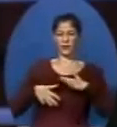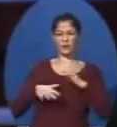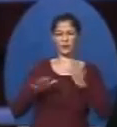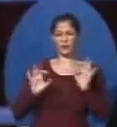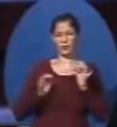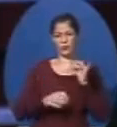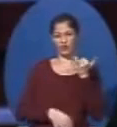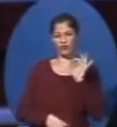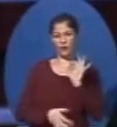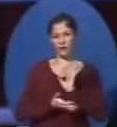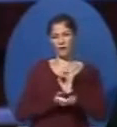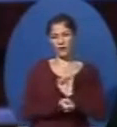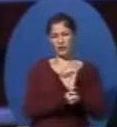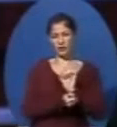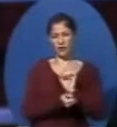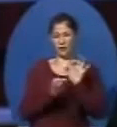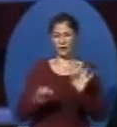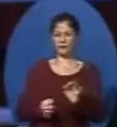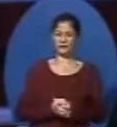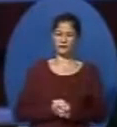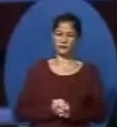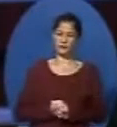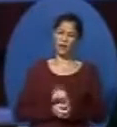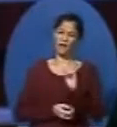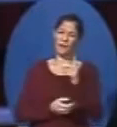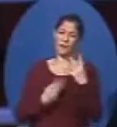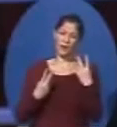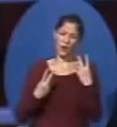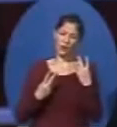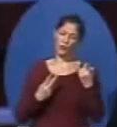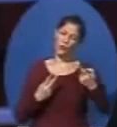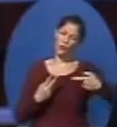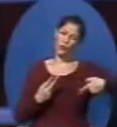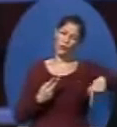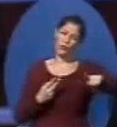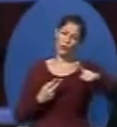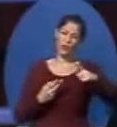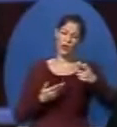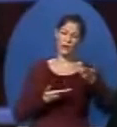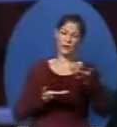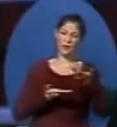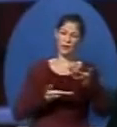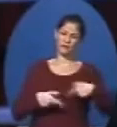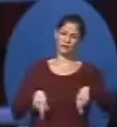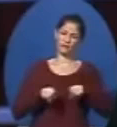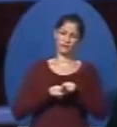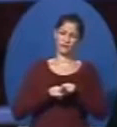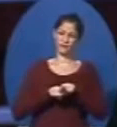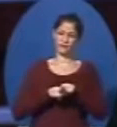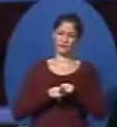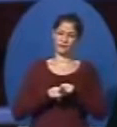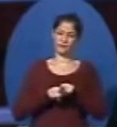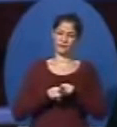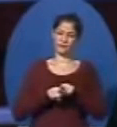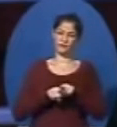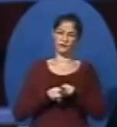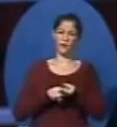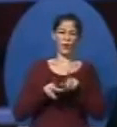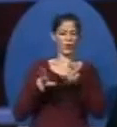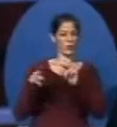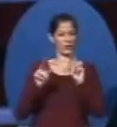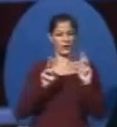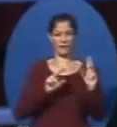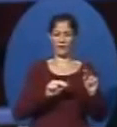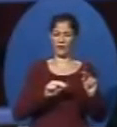שלך. אבל בעיקרון כל האסירים מקבלים את אותה התייחסות ונוסעים באותו מסור, באותה